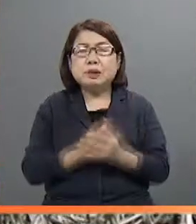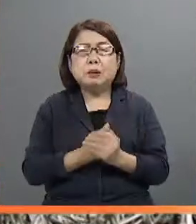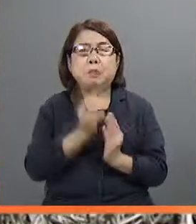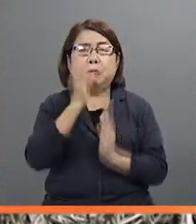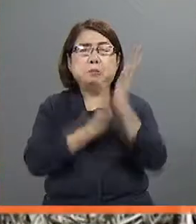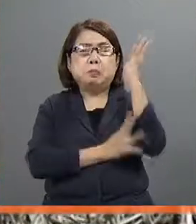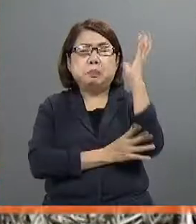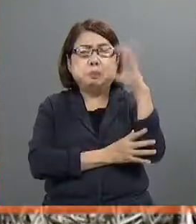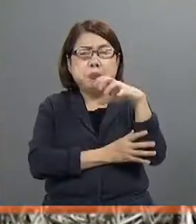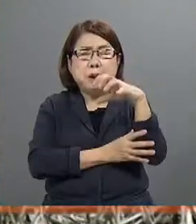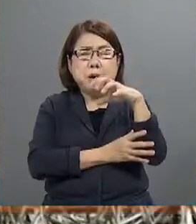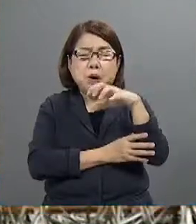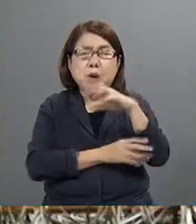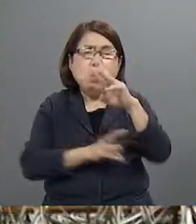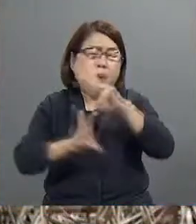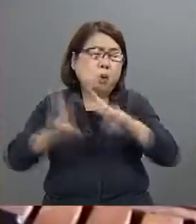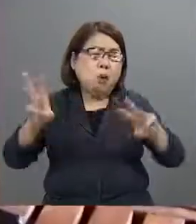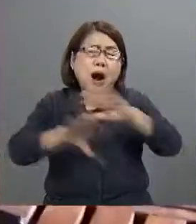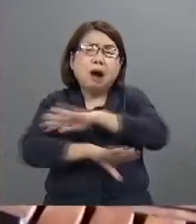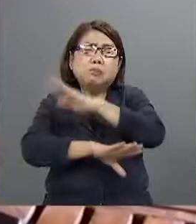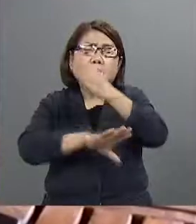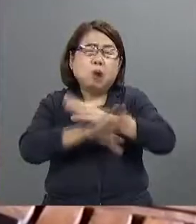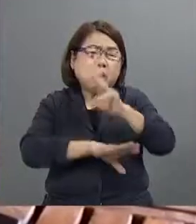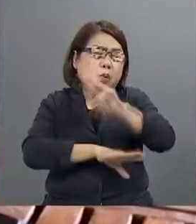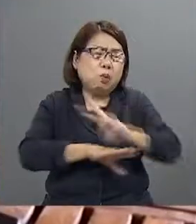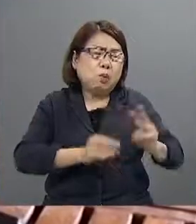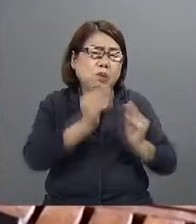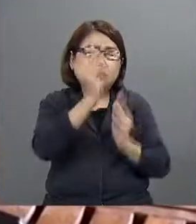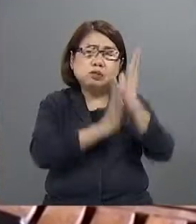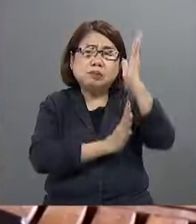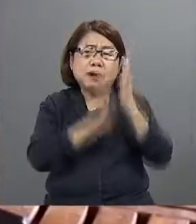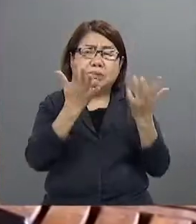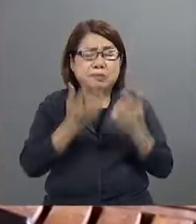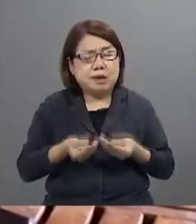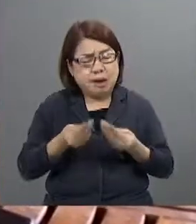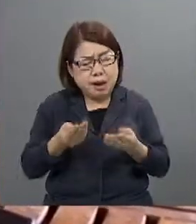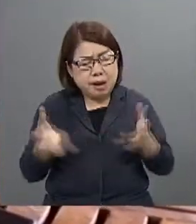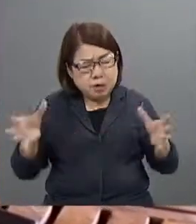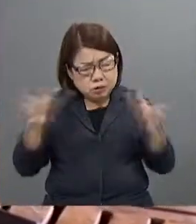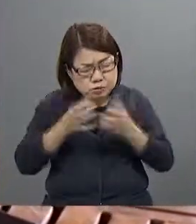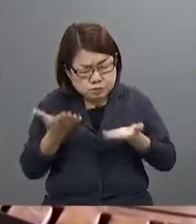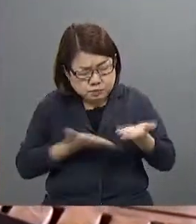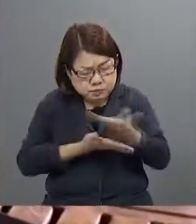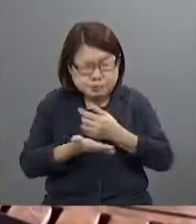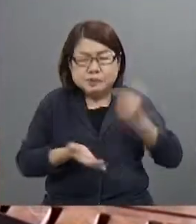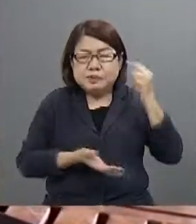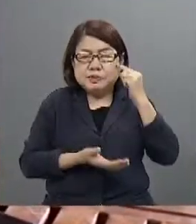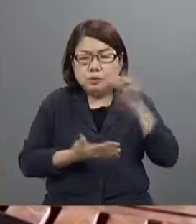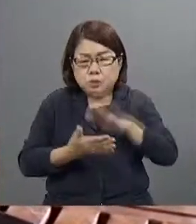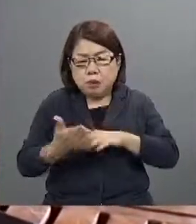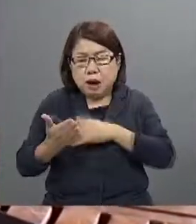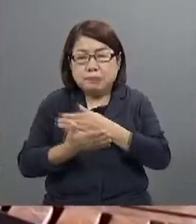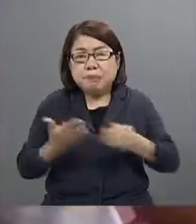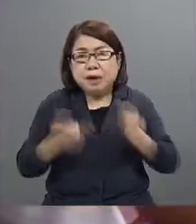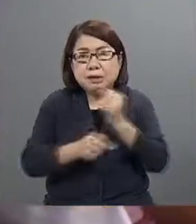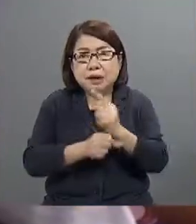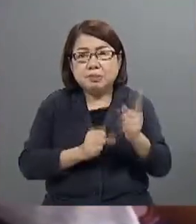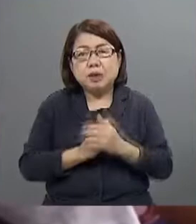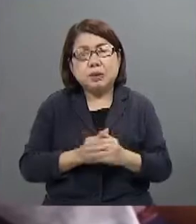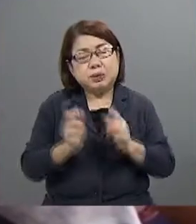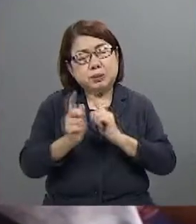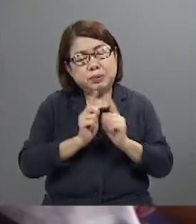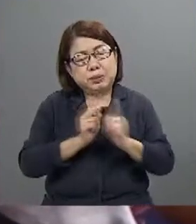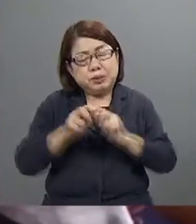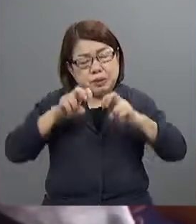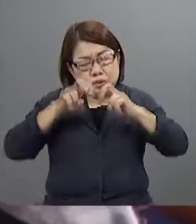าให้นักเรียนดูจากนั้นพวกเรานะคะก็ได้ไปรวมกลุ่มกันค่ะมาช่วยกันคิดช่วยกันพูดค่ะช่วยกันวิเคราะห์นะคะส